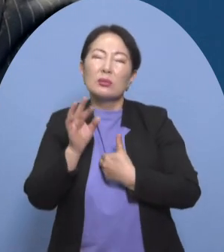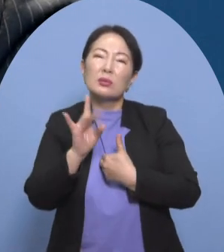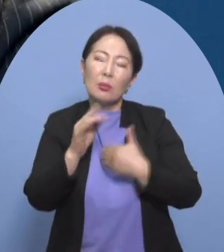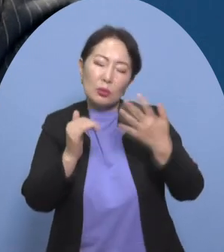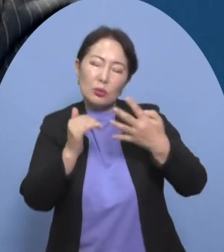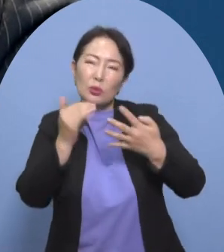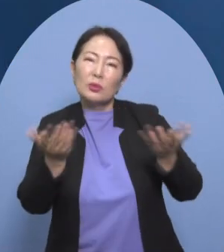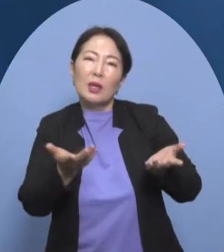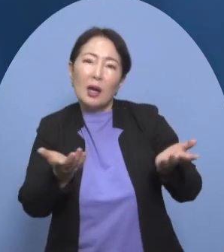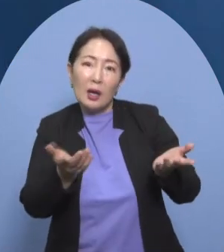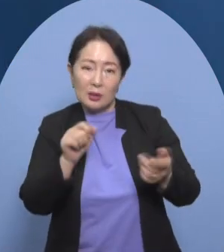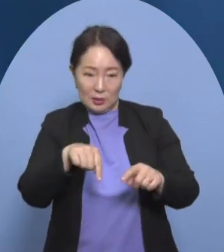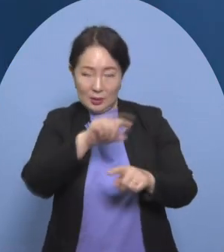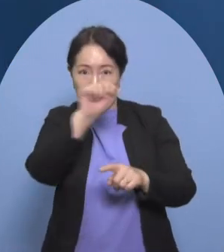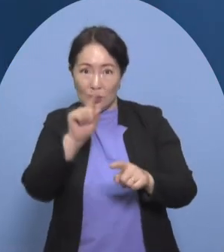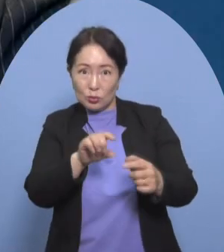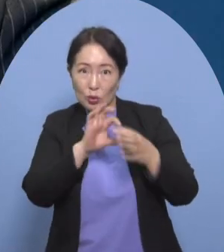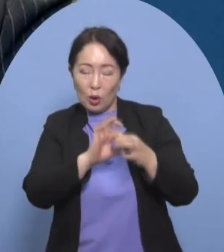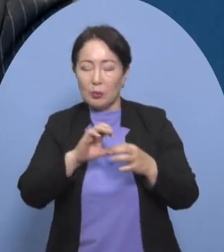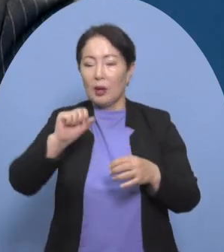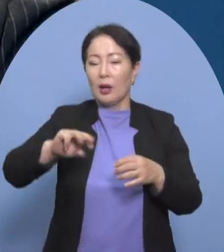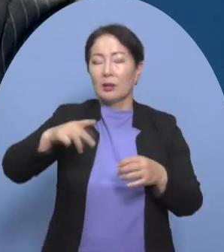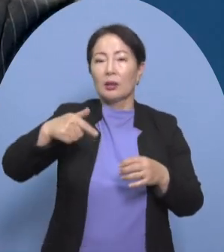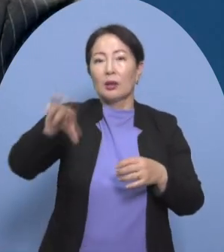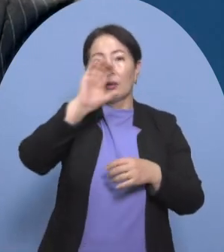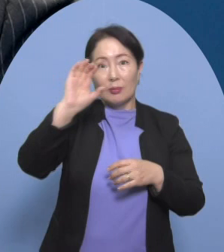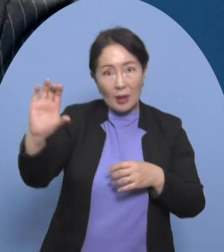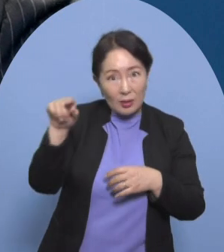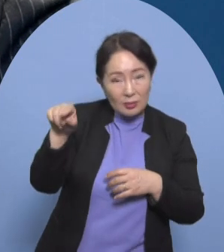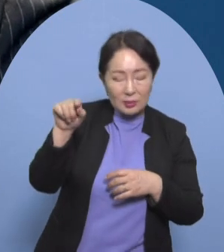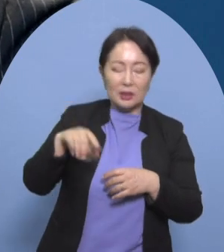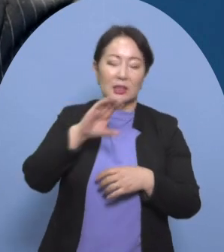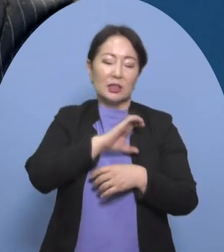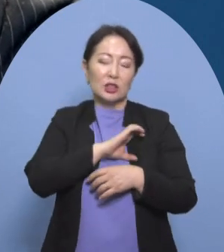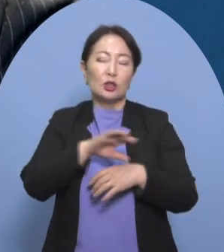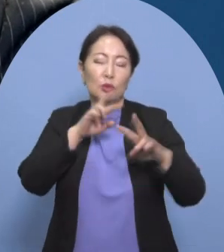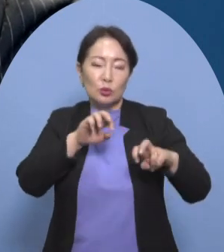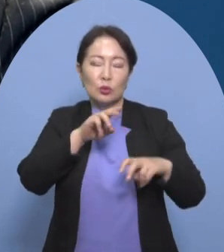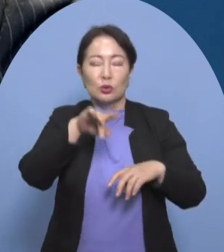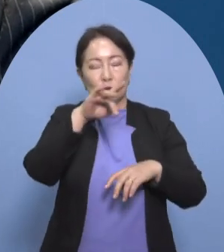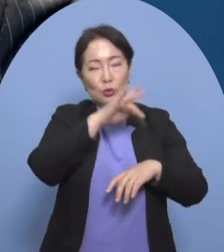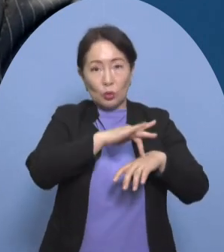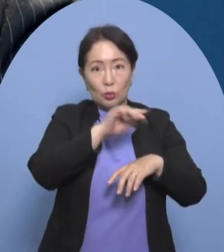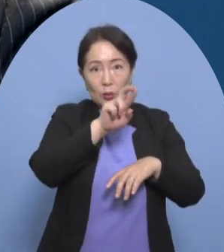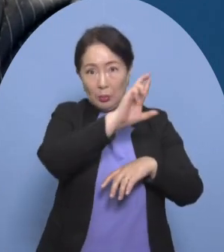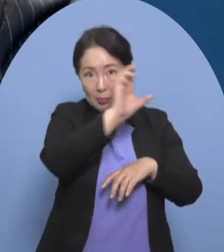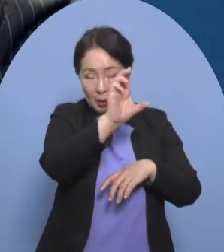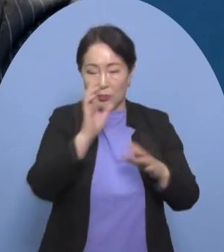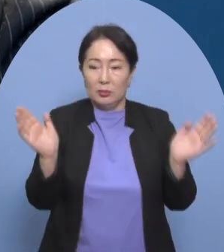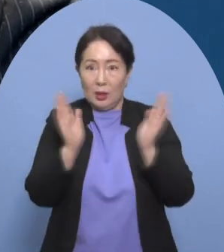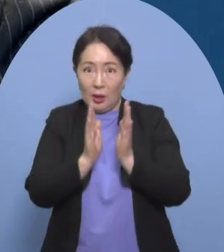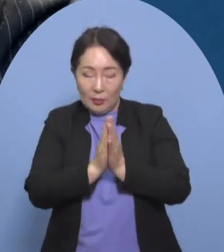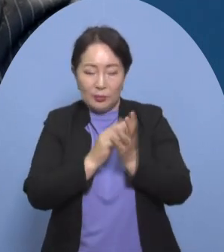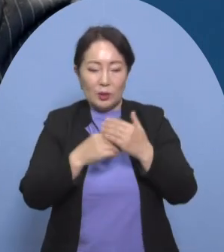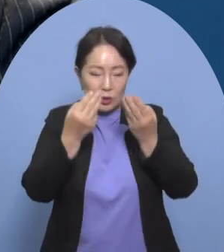ямар түвшинд байна вэ? За энэ асуудлын өрөөнд авьсгалын тэмцэх газраас сэтгэл судлалын үндэсний төв төрийн бүс байгуулалттай хамтран